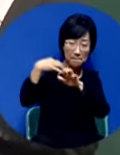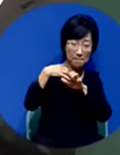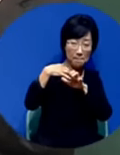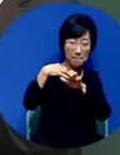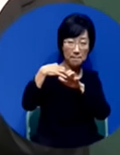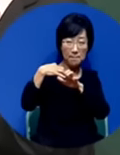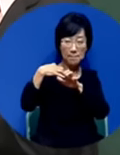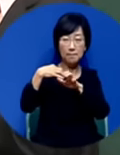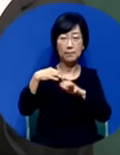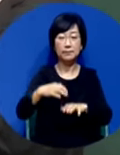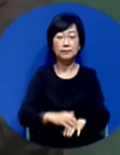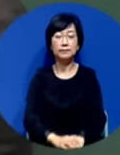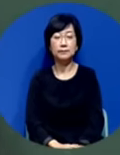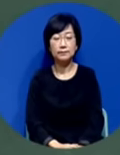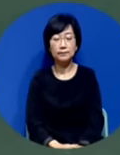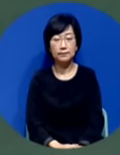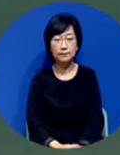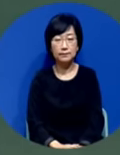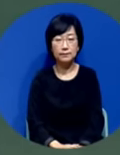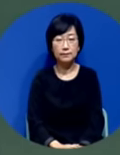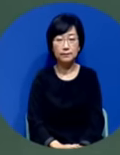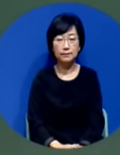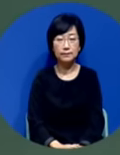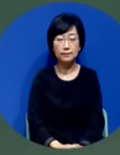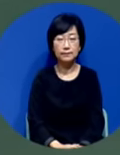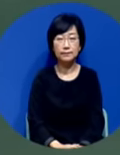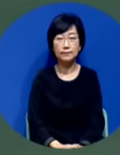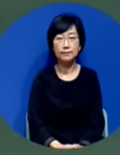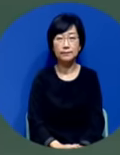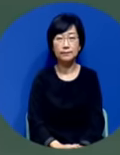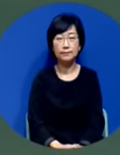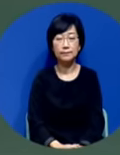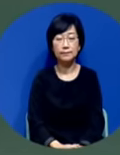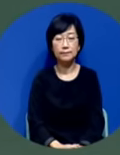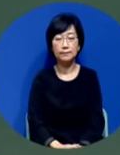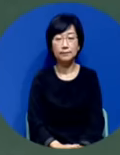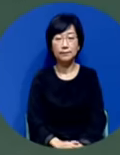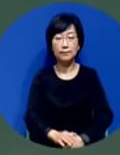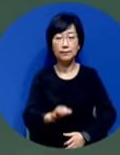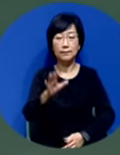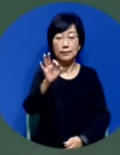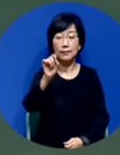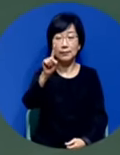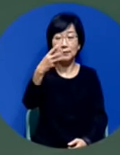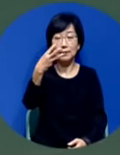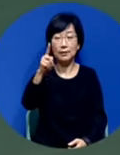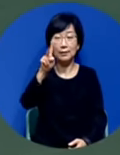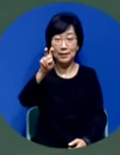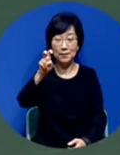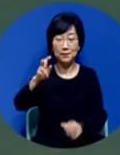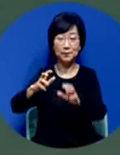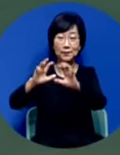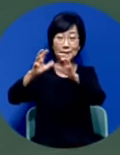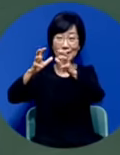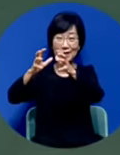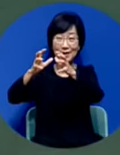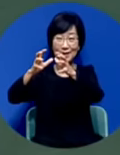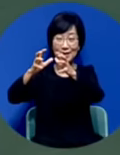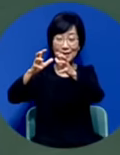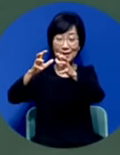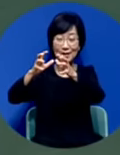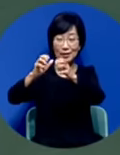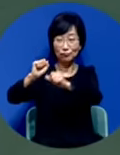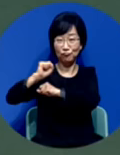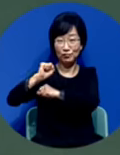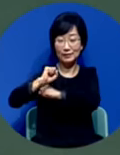这个时候他们被亚兰国所俘虏。 거기에 왕에게 아람 나라의 장군 나만에게 소녀가